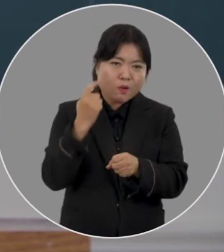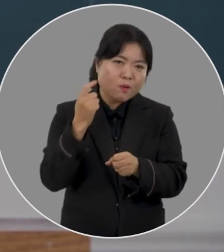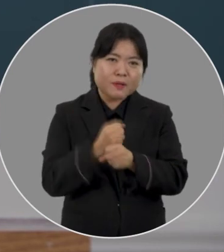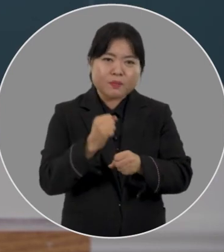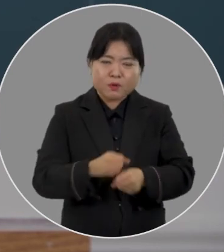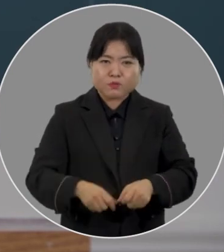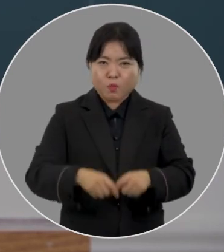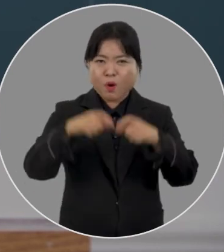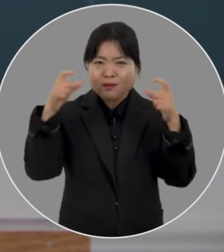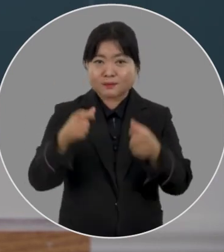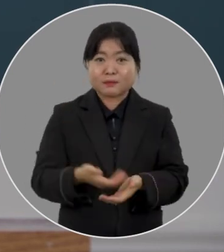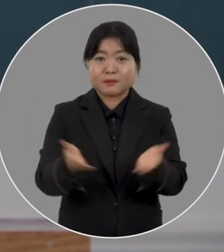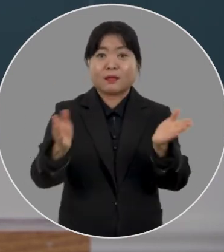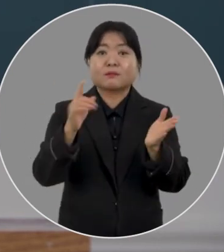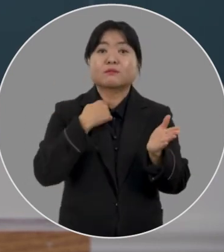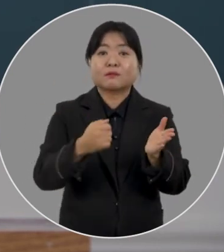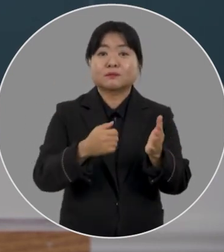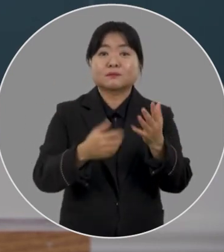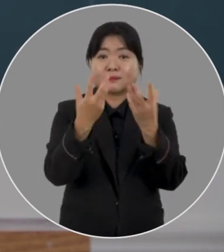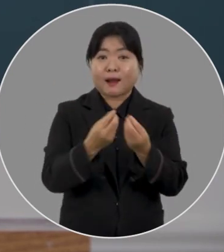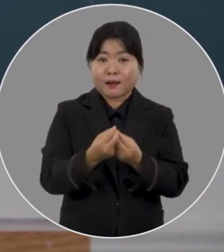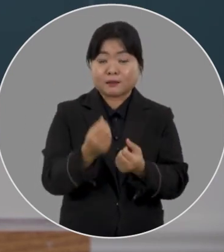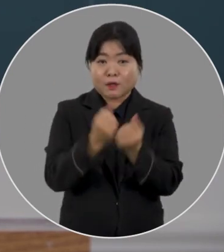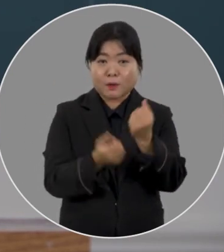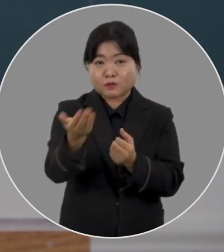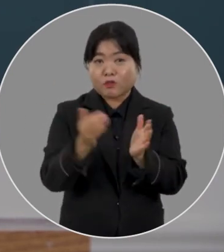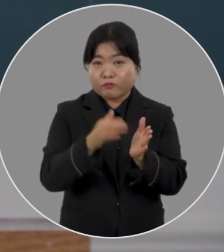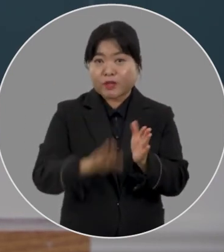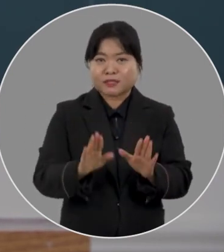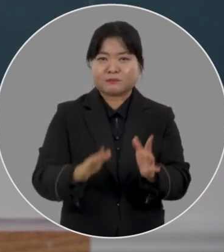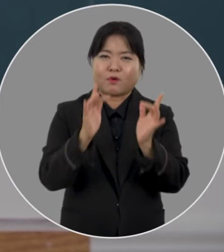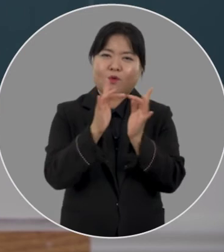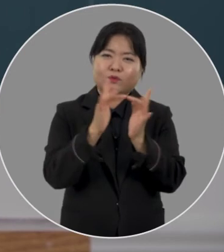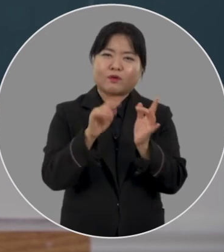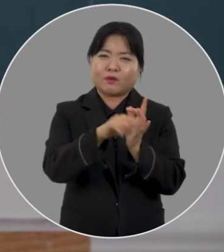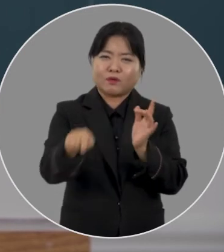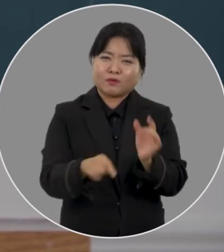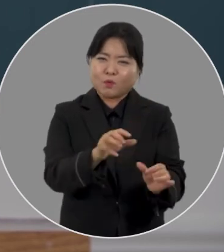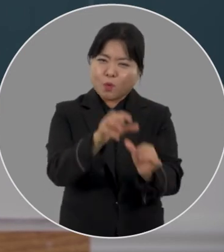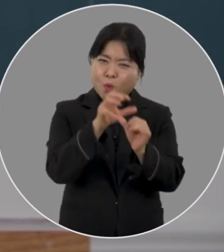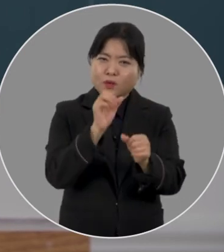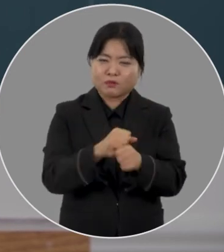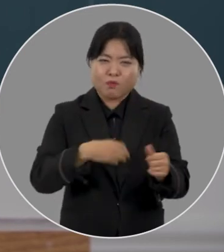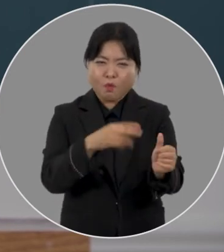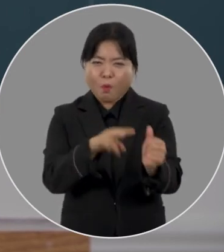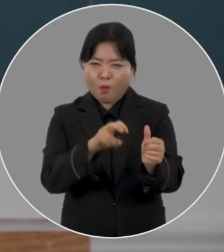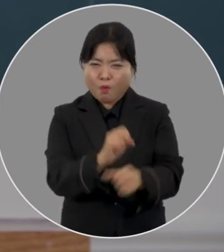무차별적으로 확산시켰던 사례를 말씀을 드렸었는데 지금 인터넷이 정말 혐오의 온상이 되고 있잖아요.